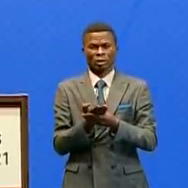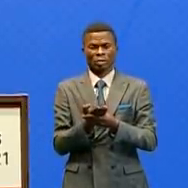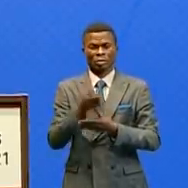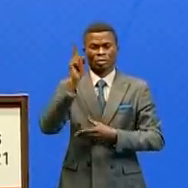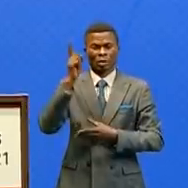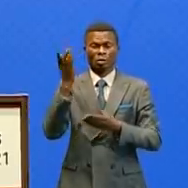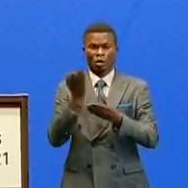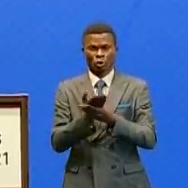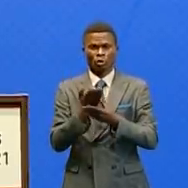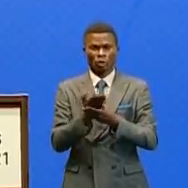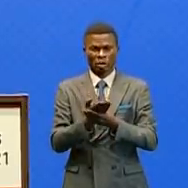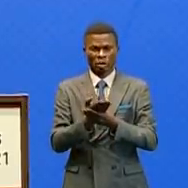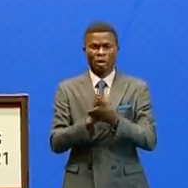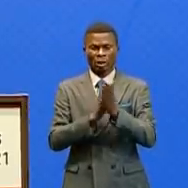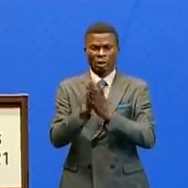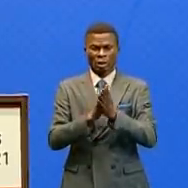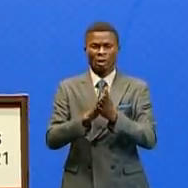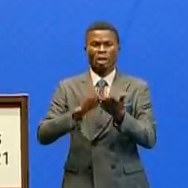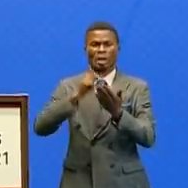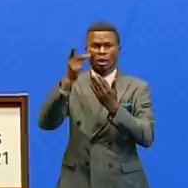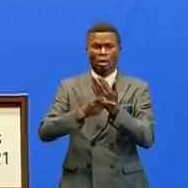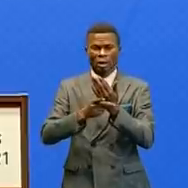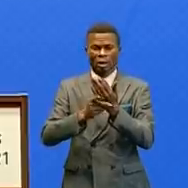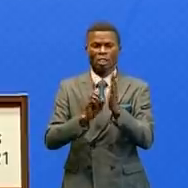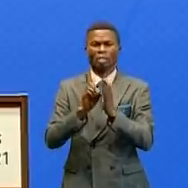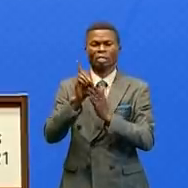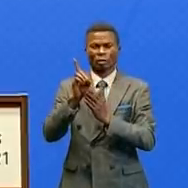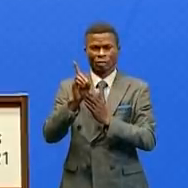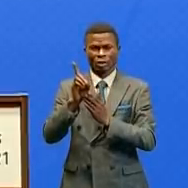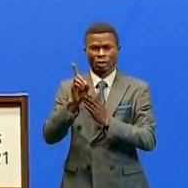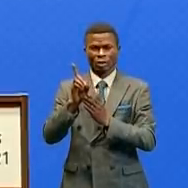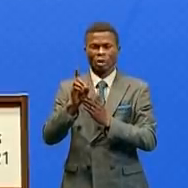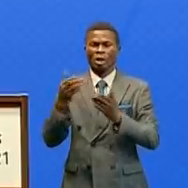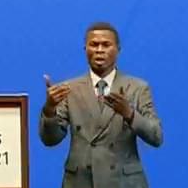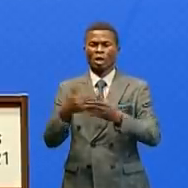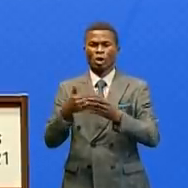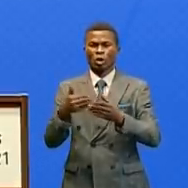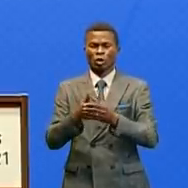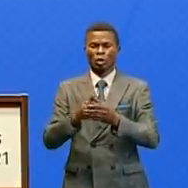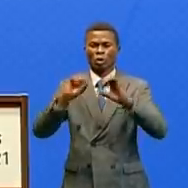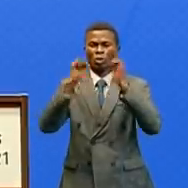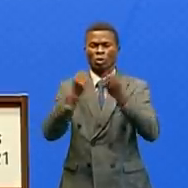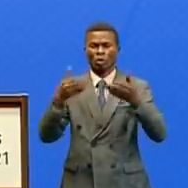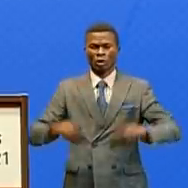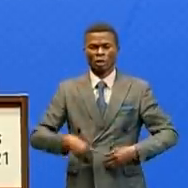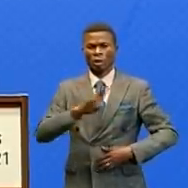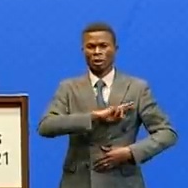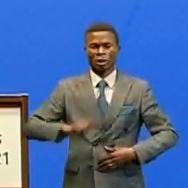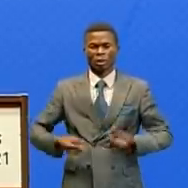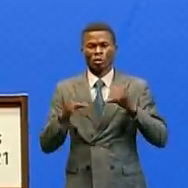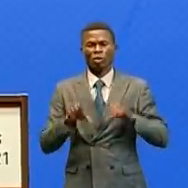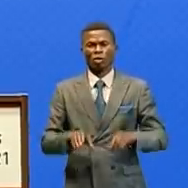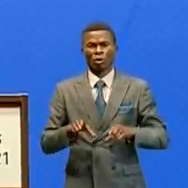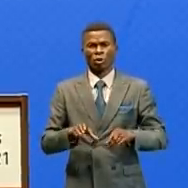premier dossier portant sur le programme de développement et d'innovation en entrepreneuriat de jeunes en République démocratique du